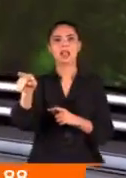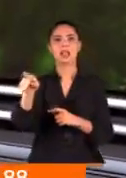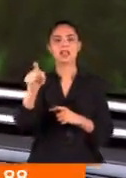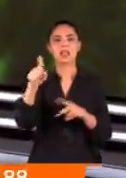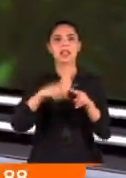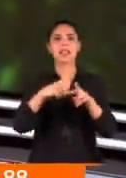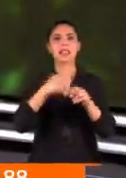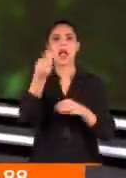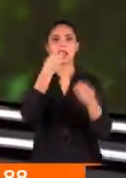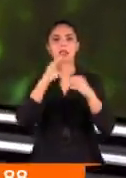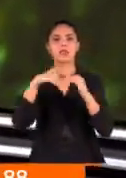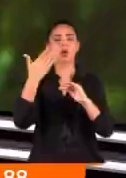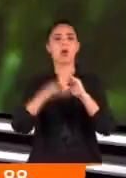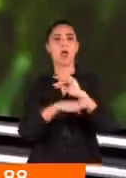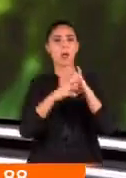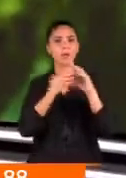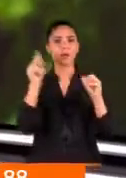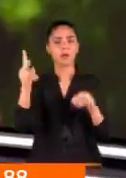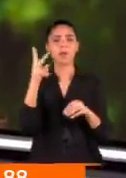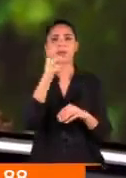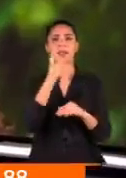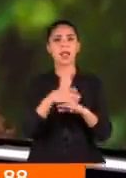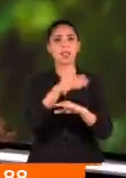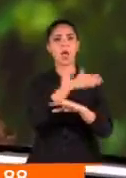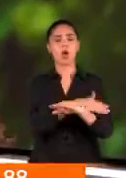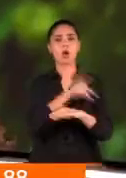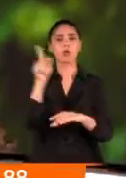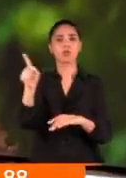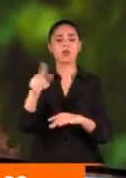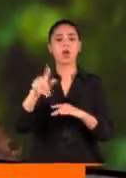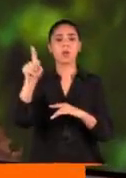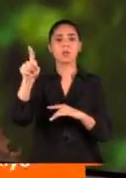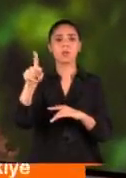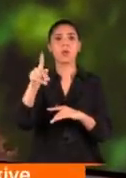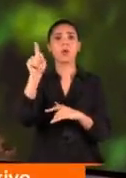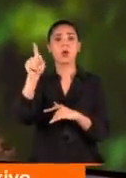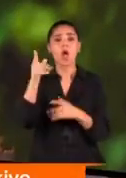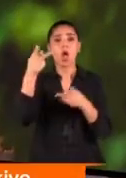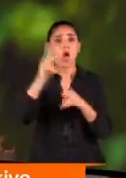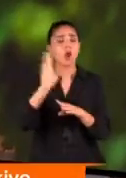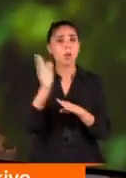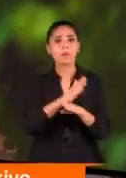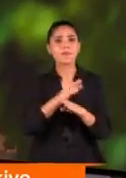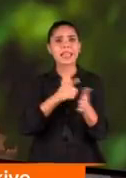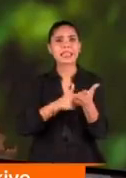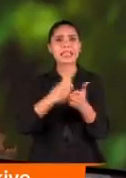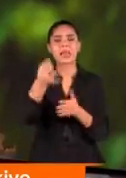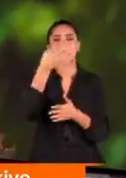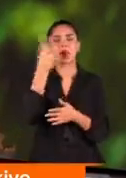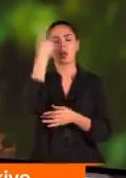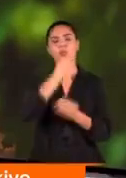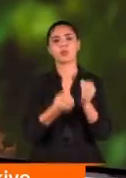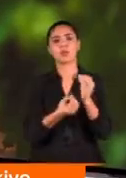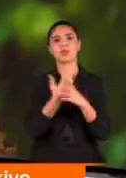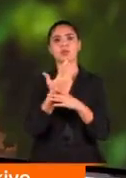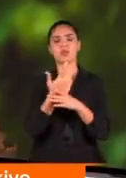nar yedikten hemen sonra hayatını kaybetmişti 2 yıl önce. 2 yılların ardından minik Saliha'nın ölüm sebebinin tarım ilacı olduğu ortaya